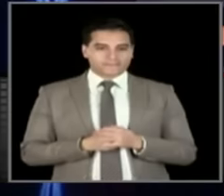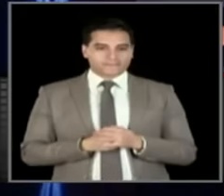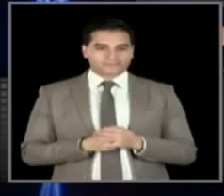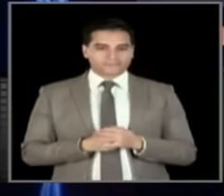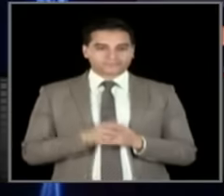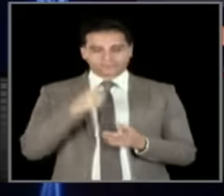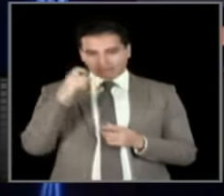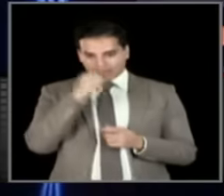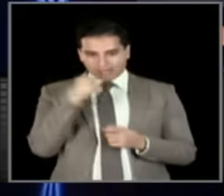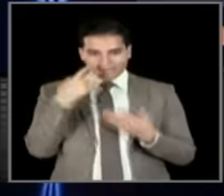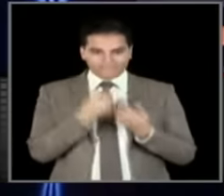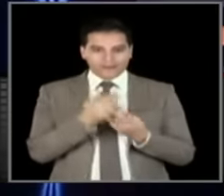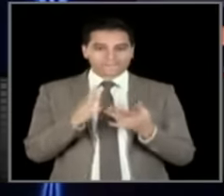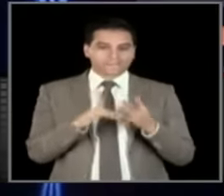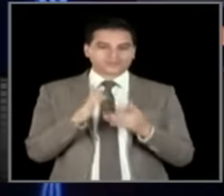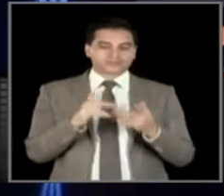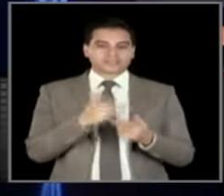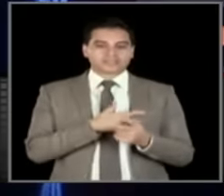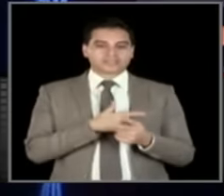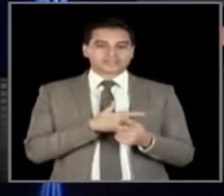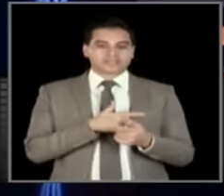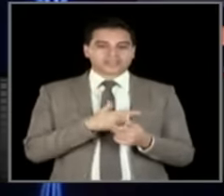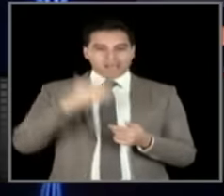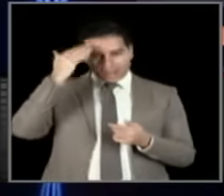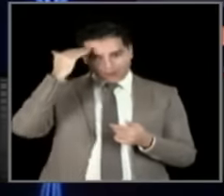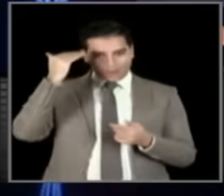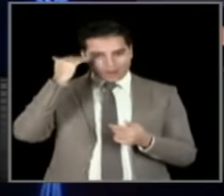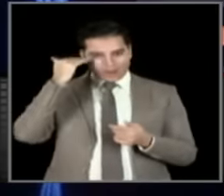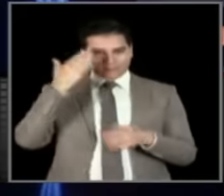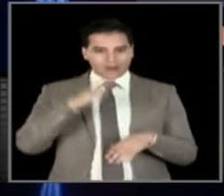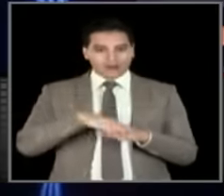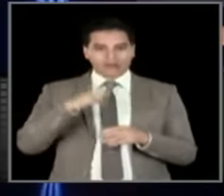هي اللي غنت تتر مسلسل هوانم جاردن سيتي.